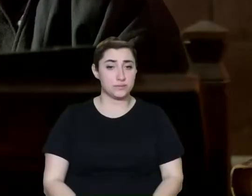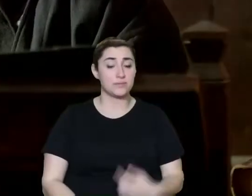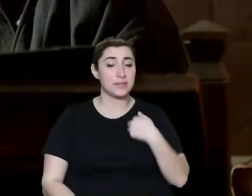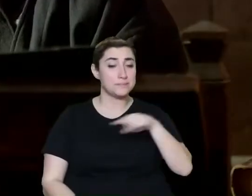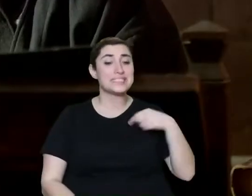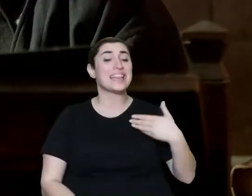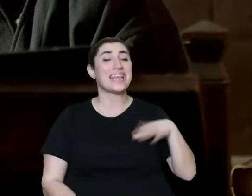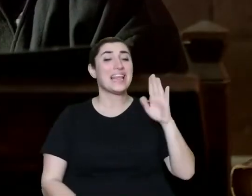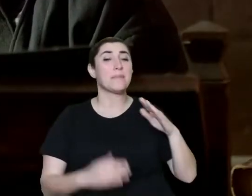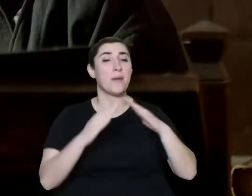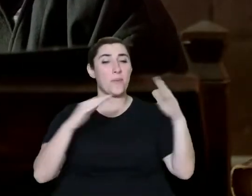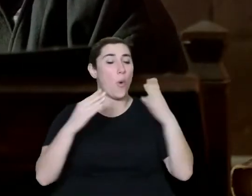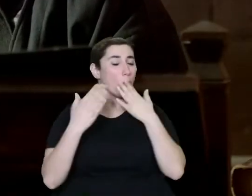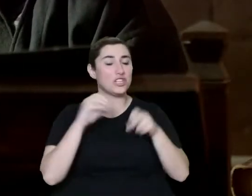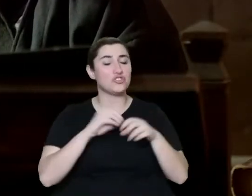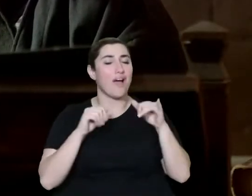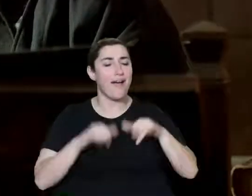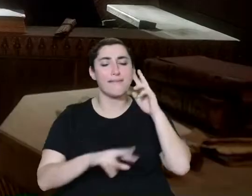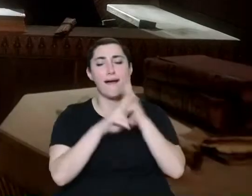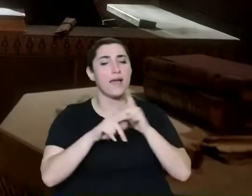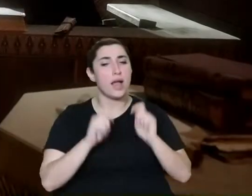Biz değil miydik medresede aynı hayalleri gören?